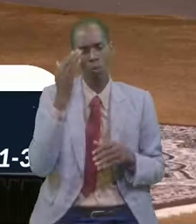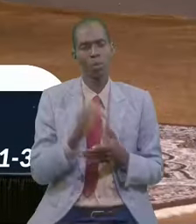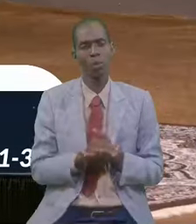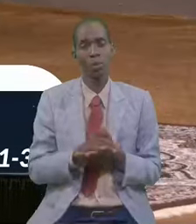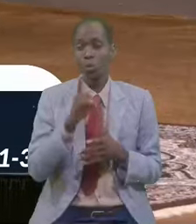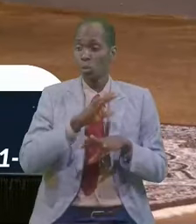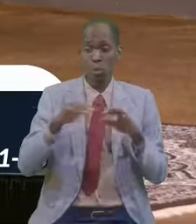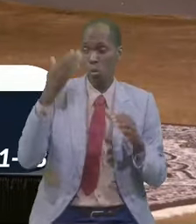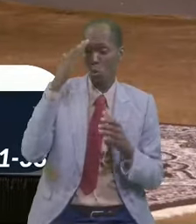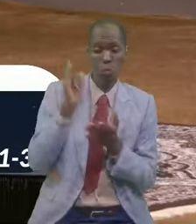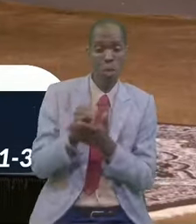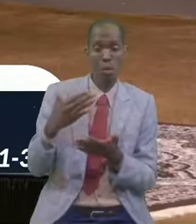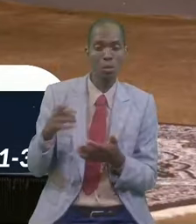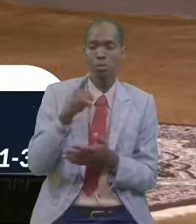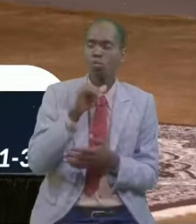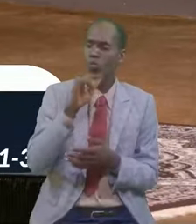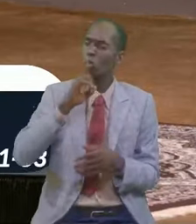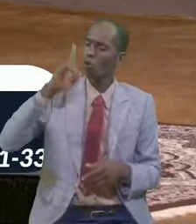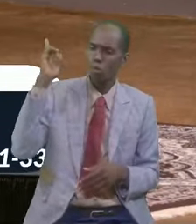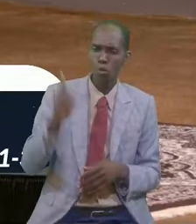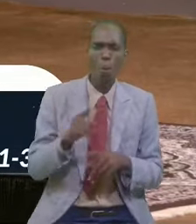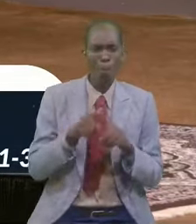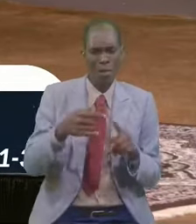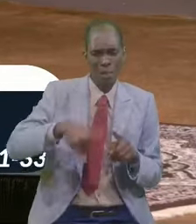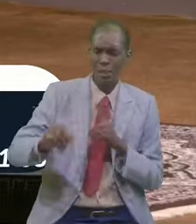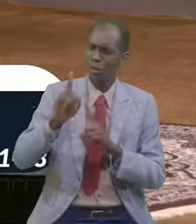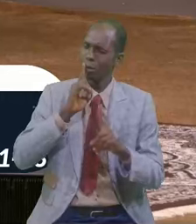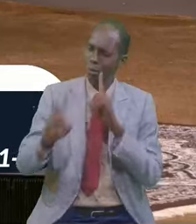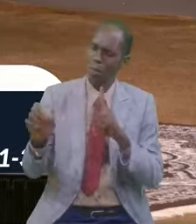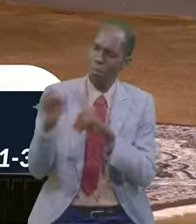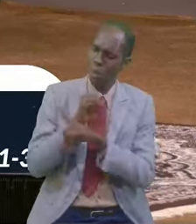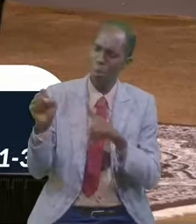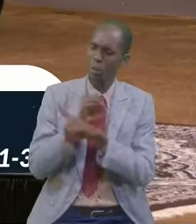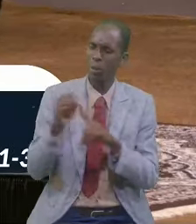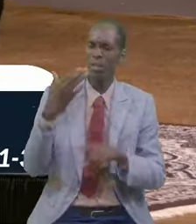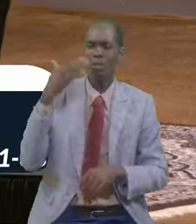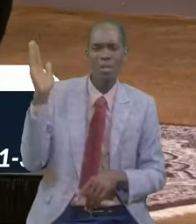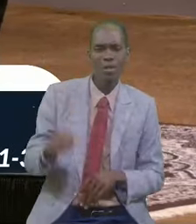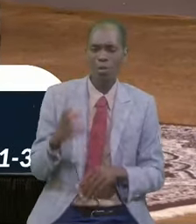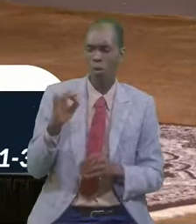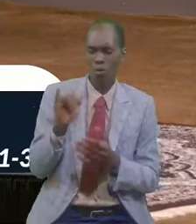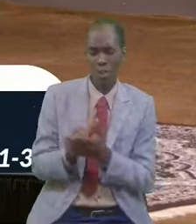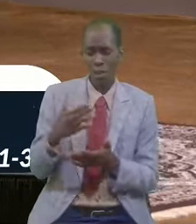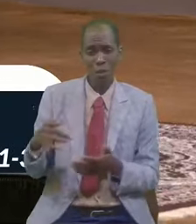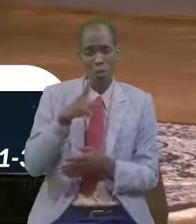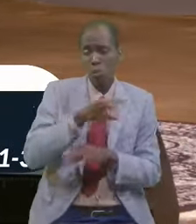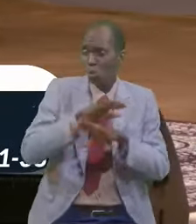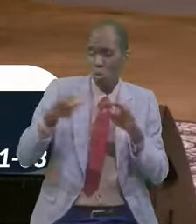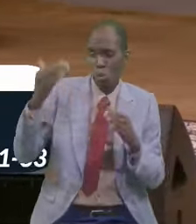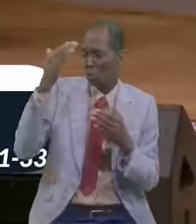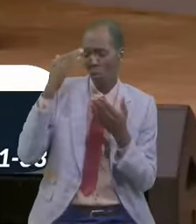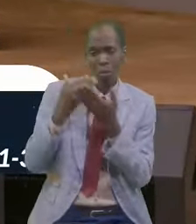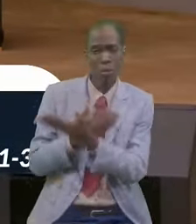de ce qu'ils ignorent. Ils ne sont pas sûrs de ce qu'ils disent. mais ils parlent mal de ce qu'ils ne connaissent pas. Ils